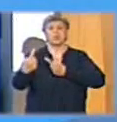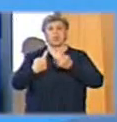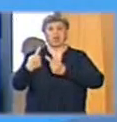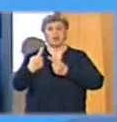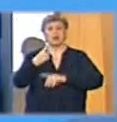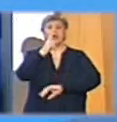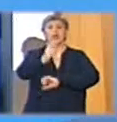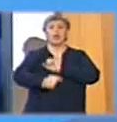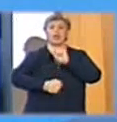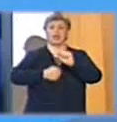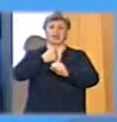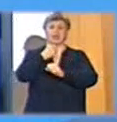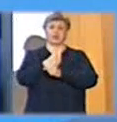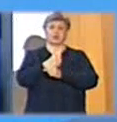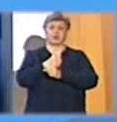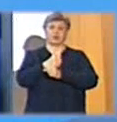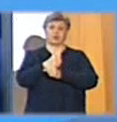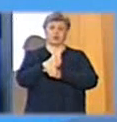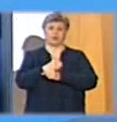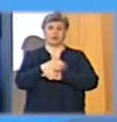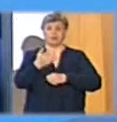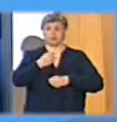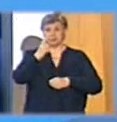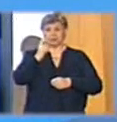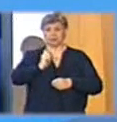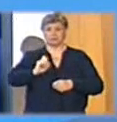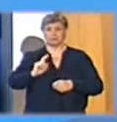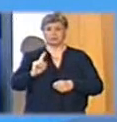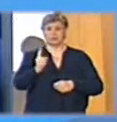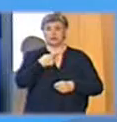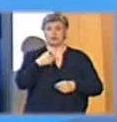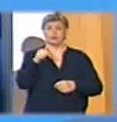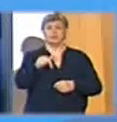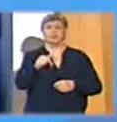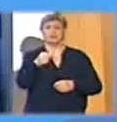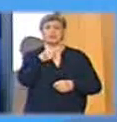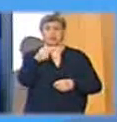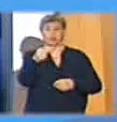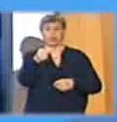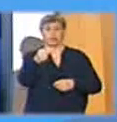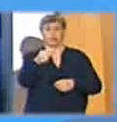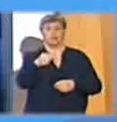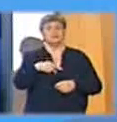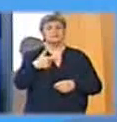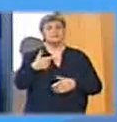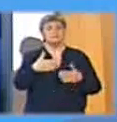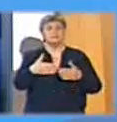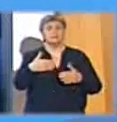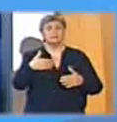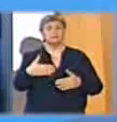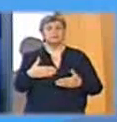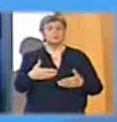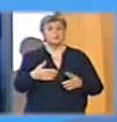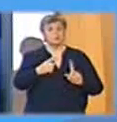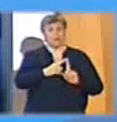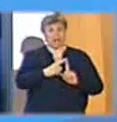χρόνο. Διότι, όπως ξέρετε, ανοίγει η συζήτηση σε μία περίοδο κοινοβουλευτική και